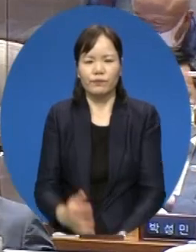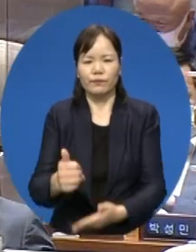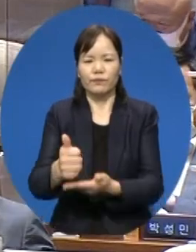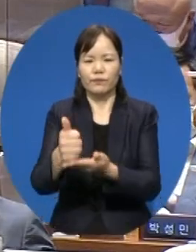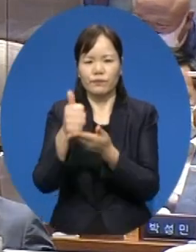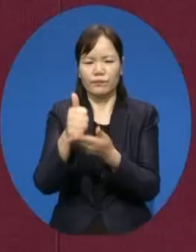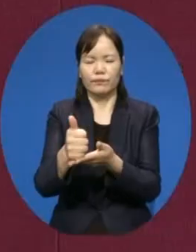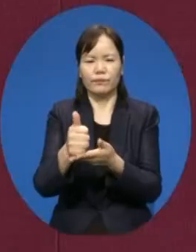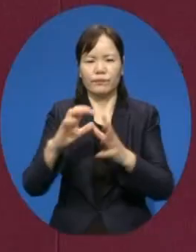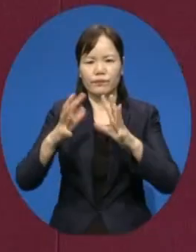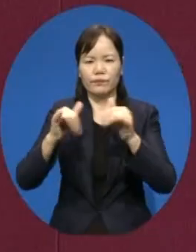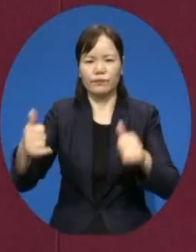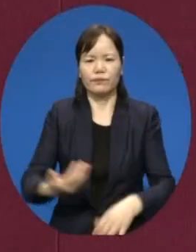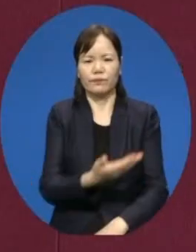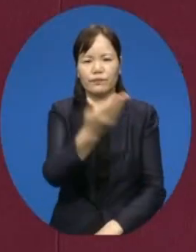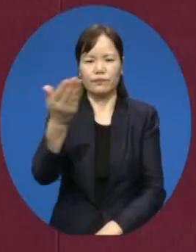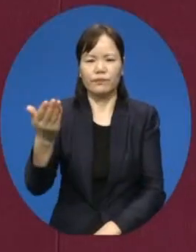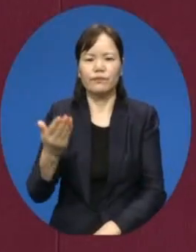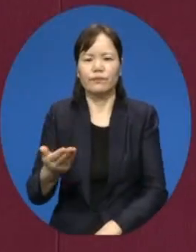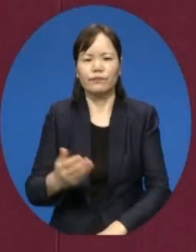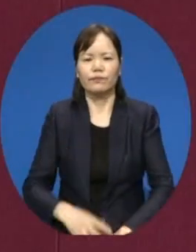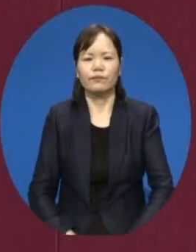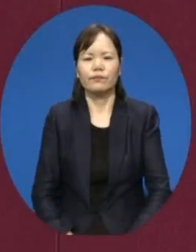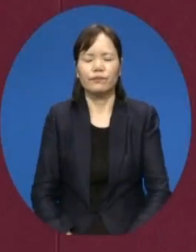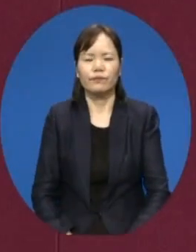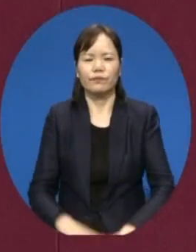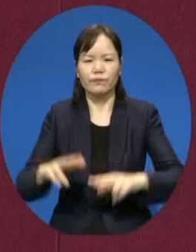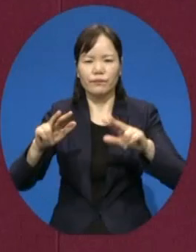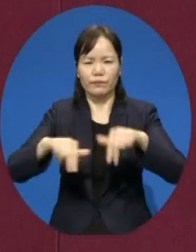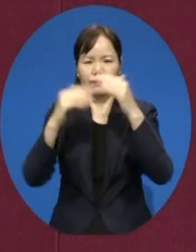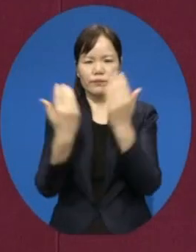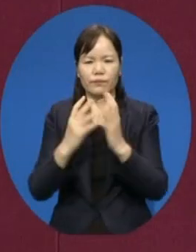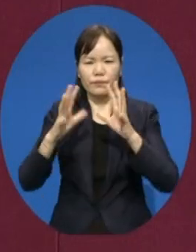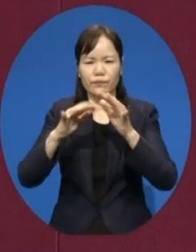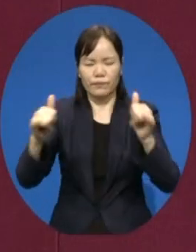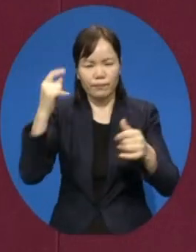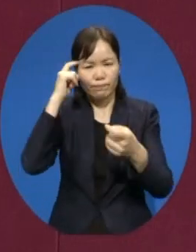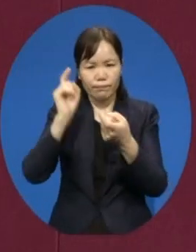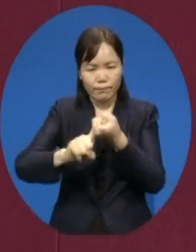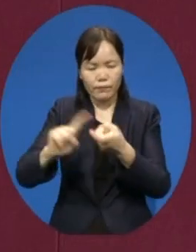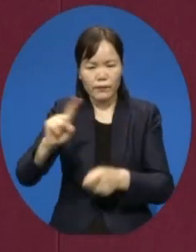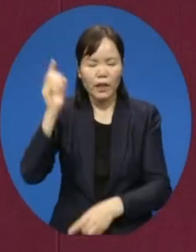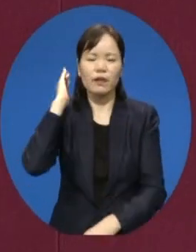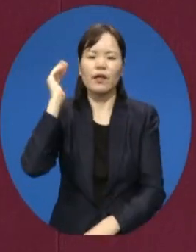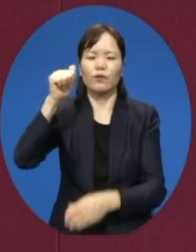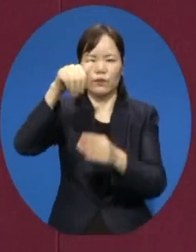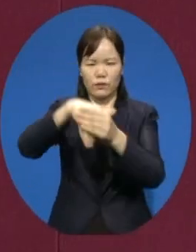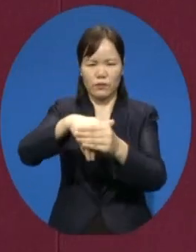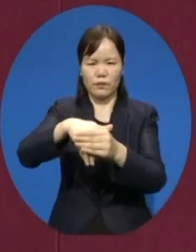존경하는 국민 여러분, 지금 온 국민의 관심이 대선에 뜨겁게 모이고 있습니다.